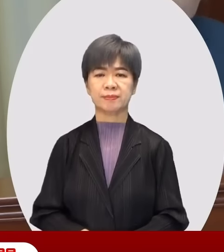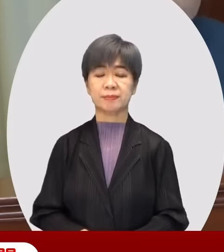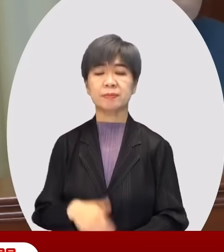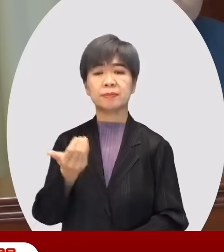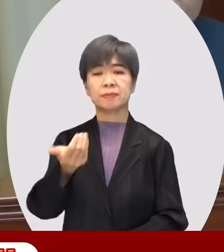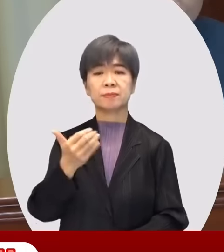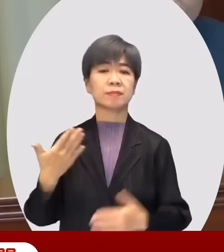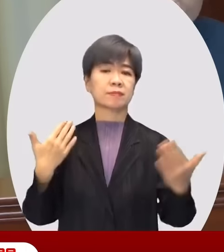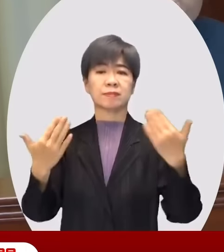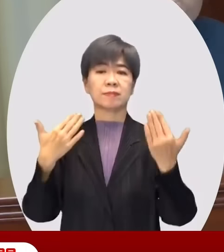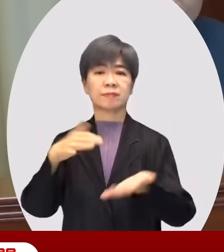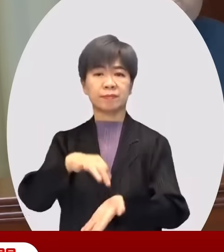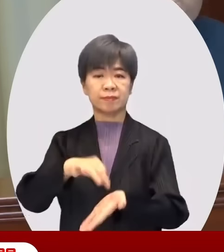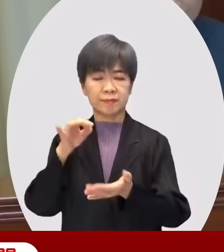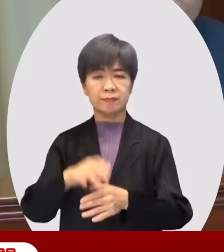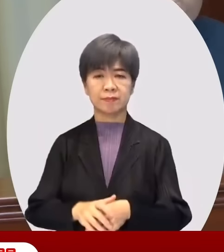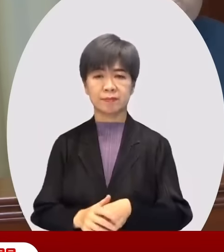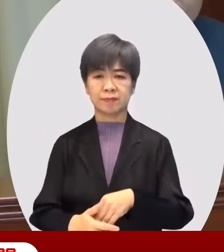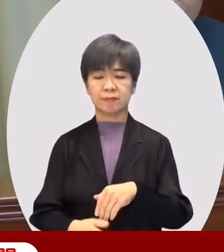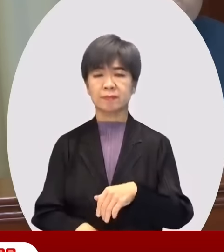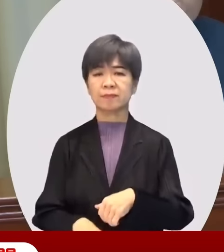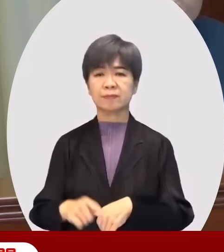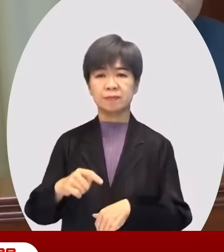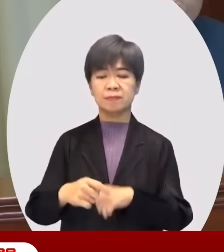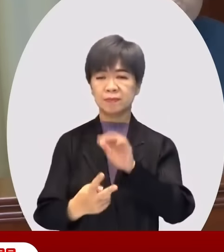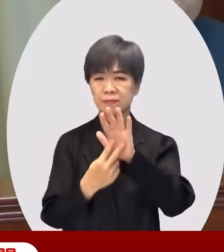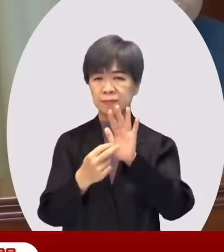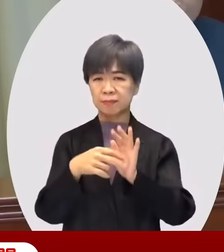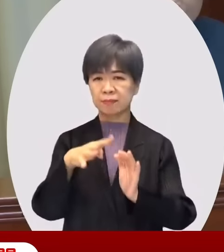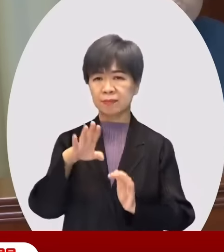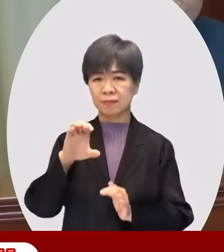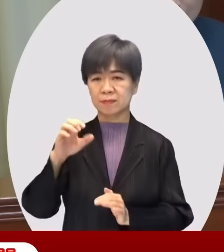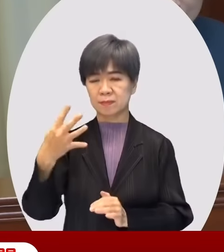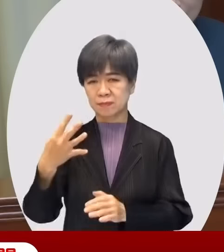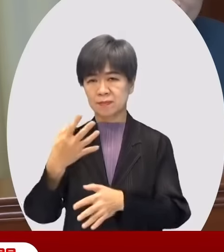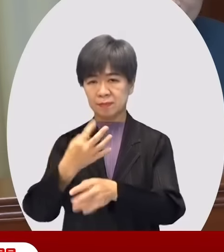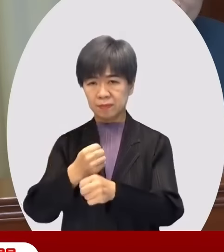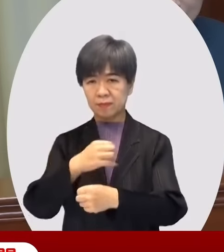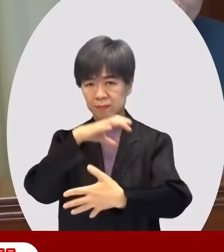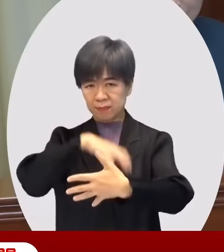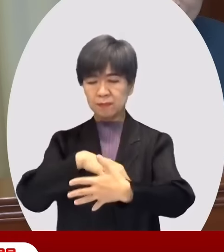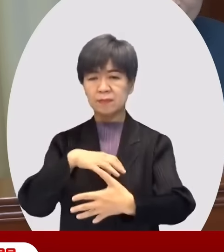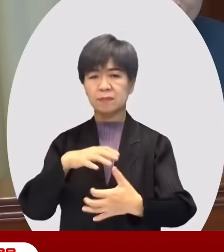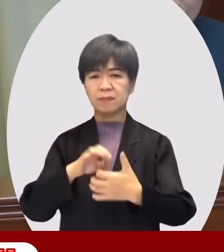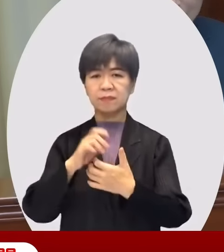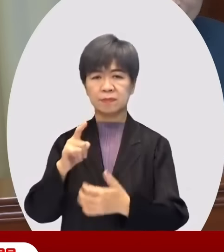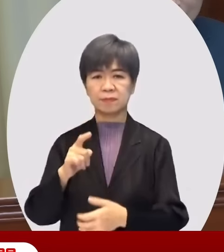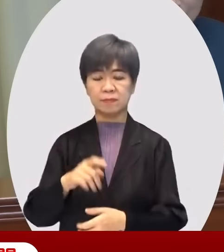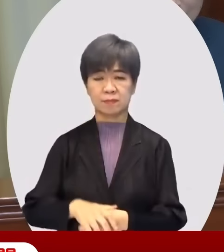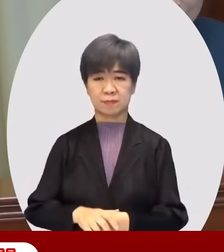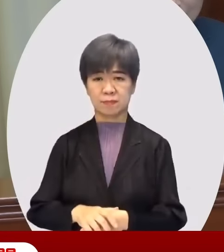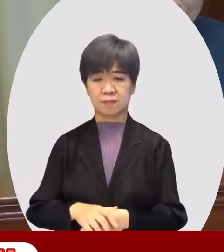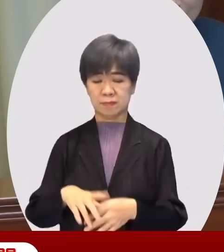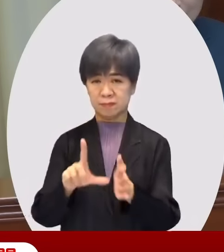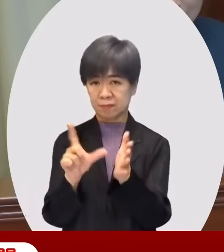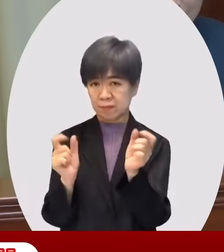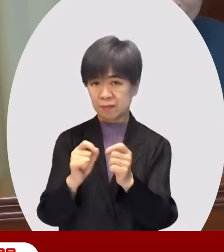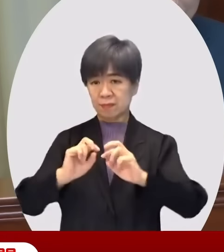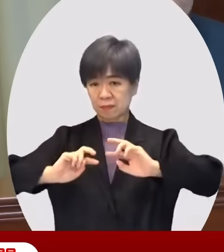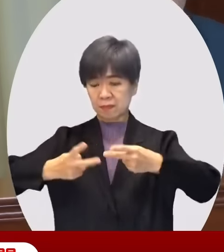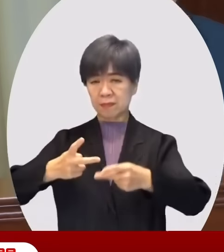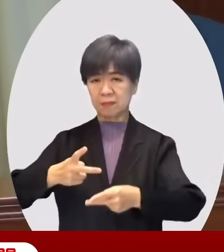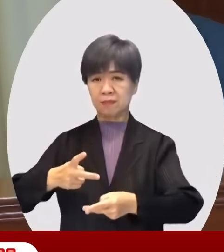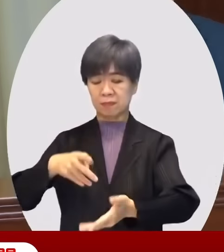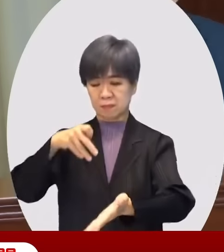个刚刚很清楚的讲到的，在释字499号解释里头，在读会临时这个改采不